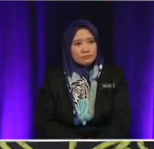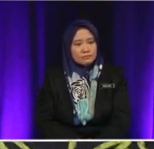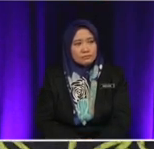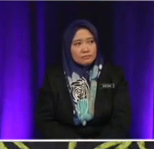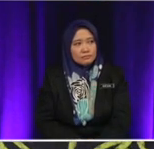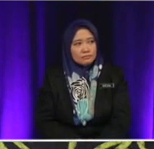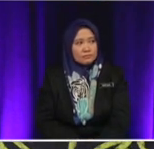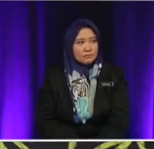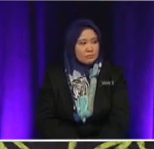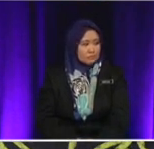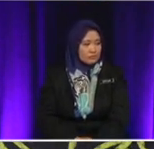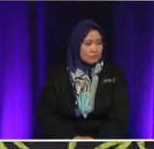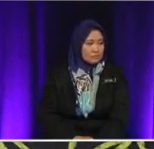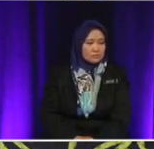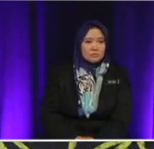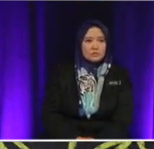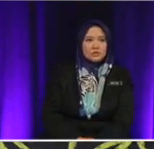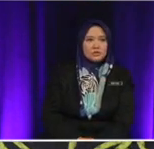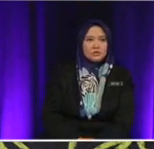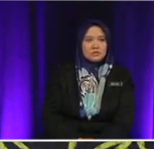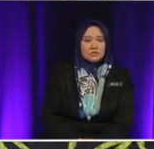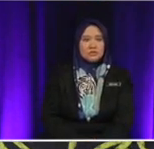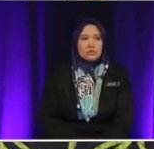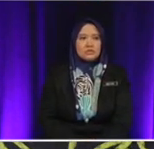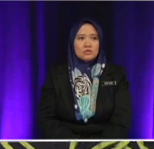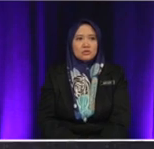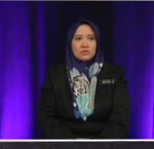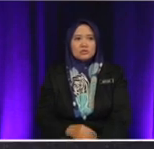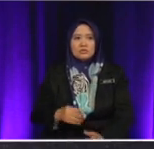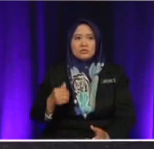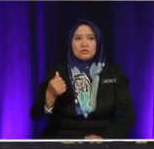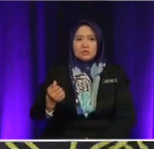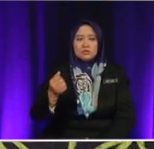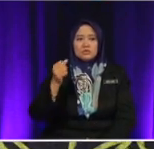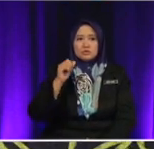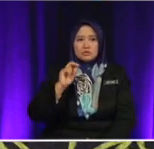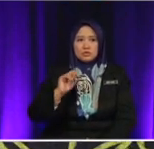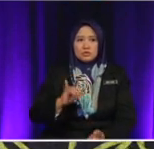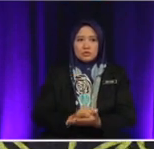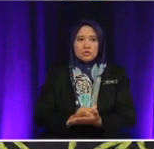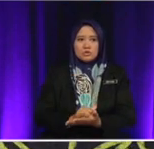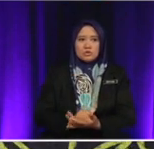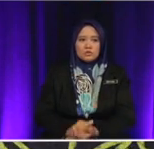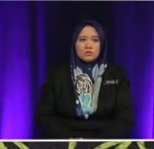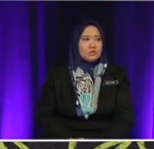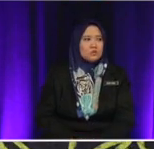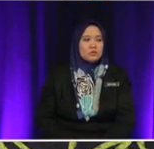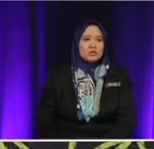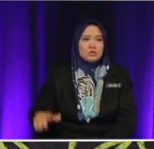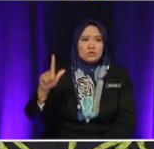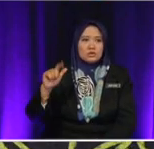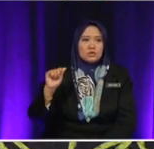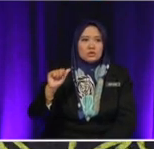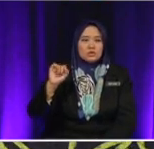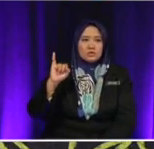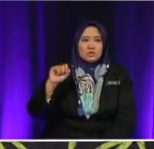Gaya kepimpinan Encik Fauzi ialah laissez-faire, dan kelemahannya ialah lambat membuat keputusan,